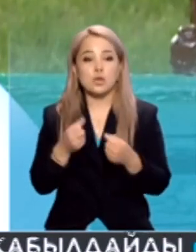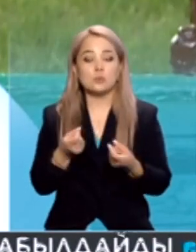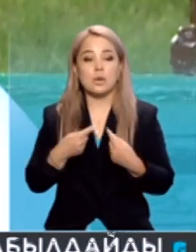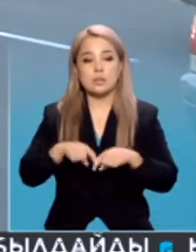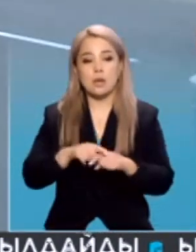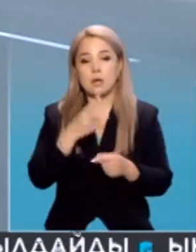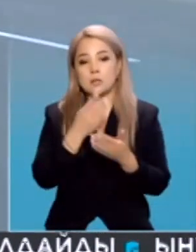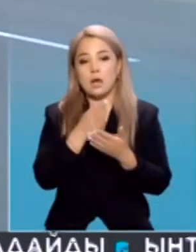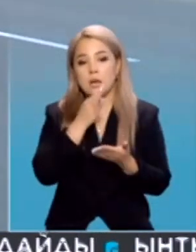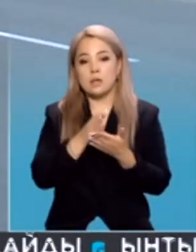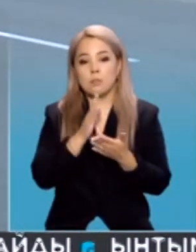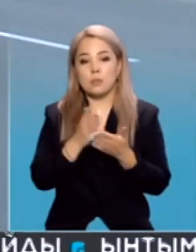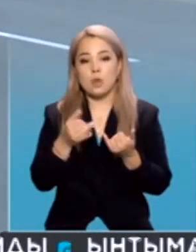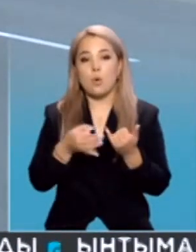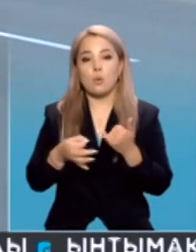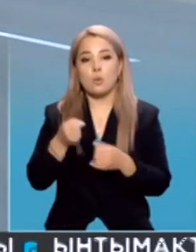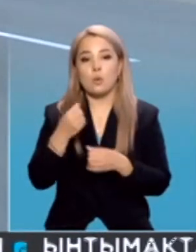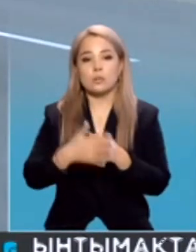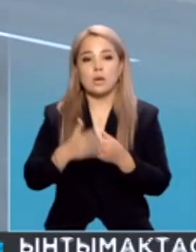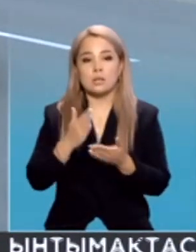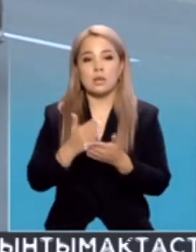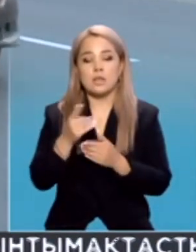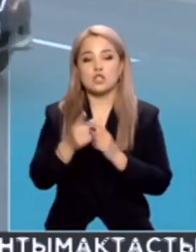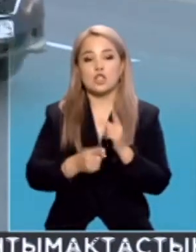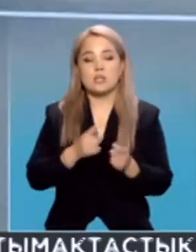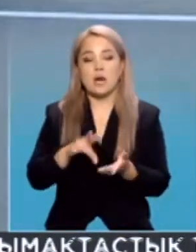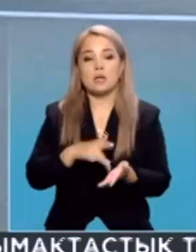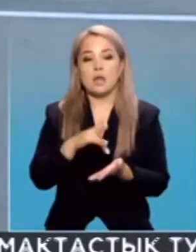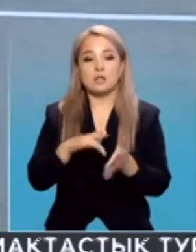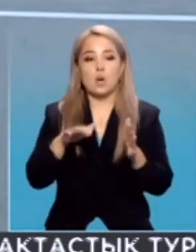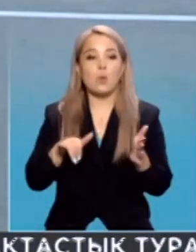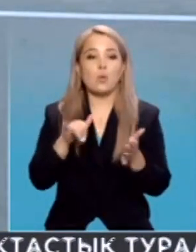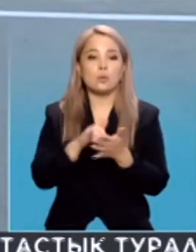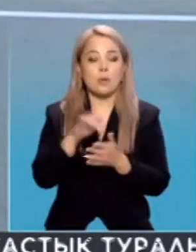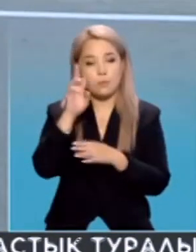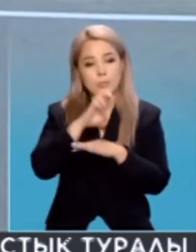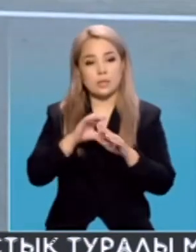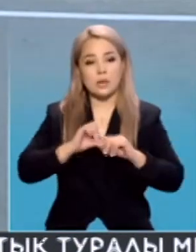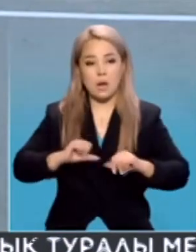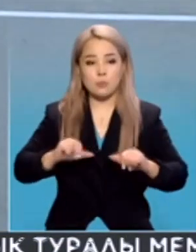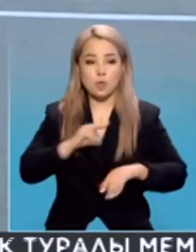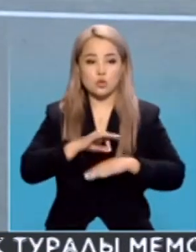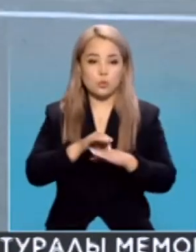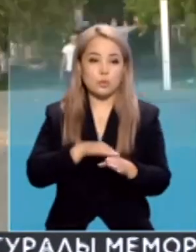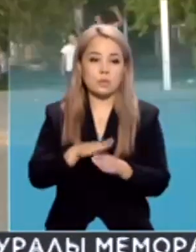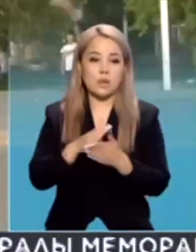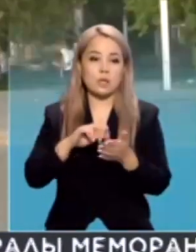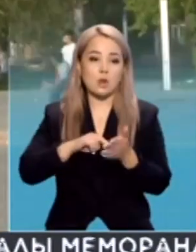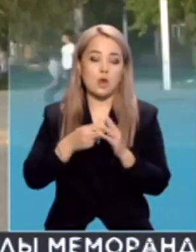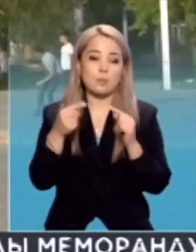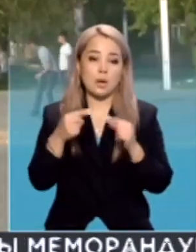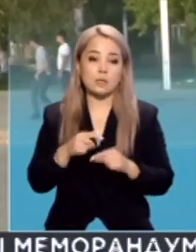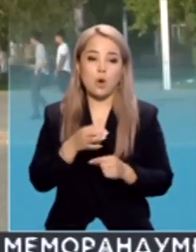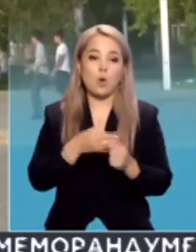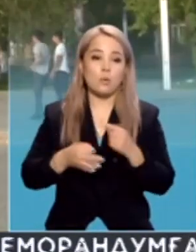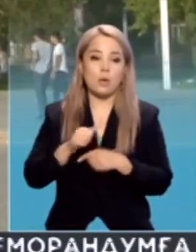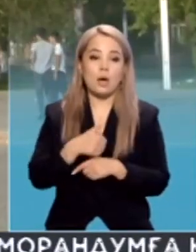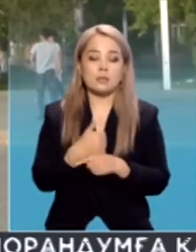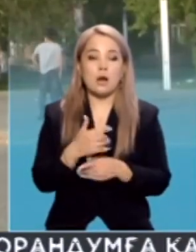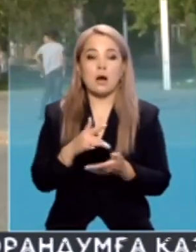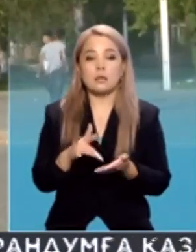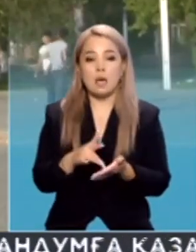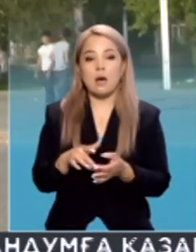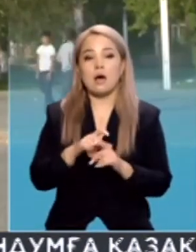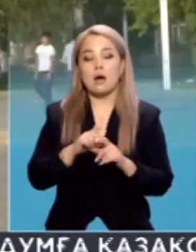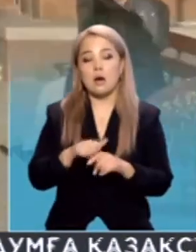жағына қарайды деп ойлаймын. Қазір облыс орталығы Жезқазғанда мекемелерді орналастыру бойынша мемлекеттік комиссия жұмыс істеуде. Жоспарға сай облыс әкімдігі бұрынғы қала